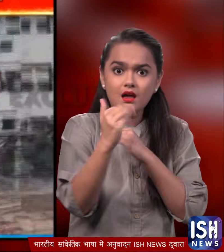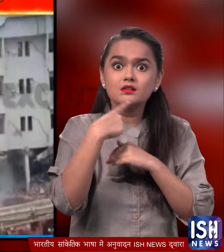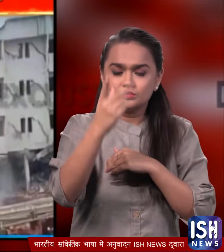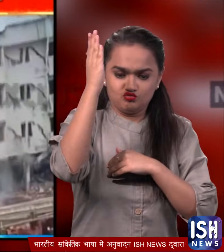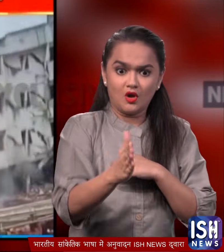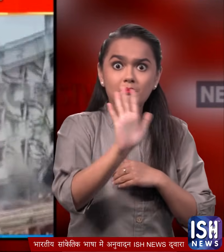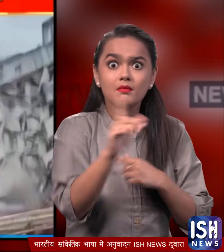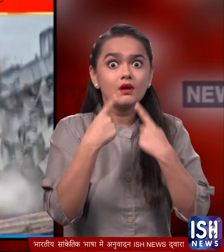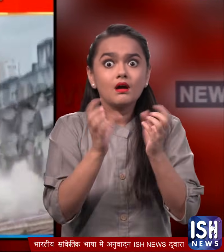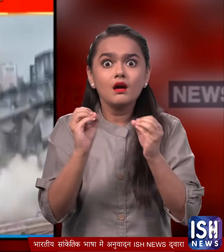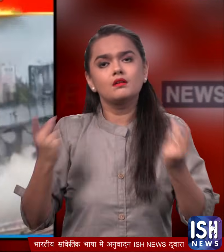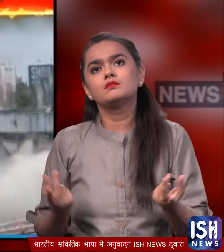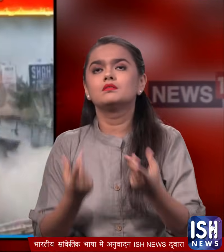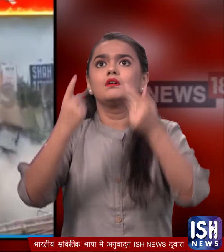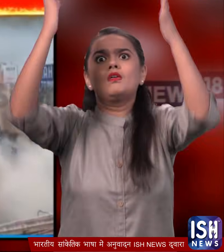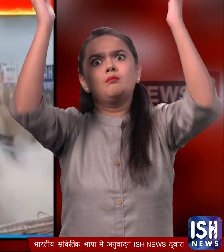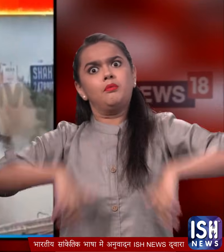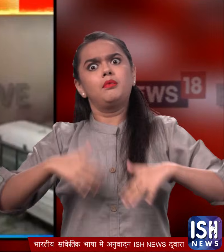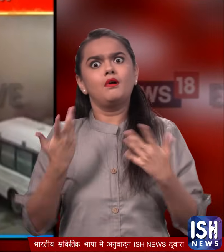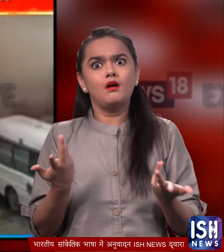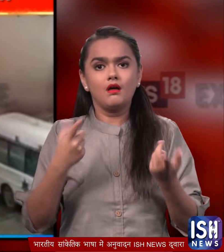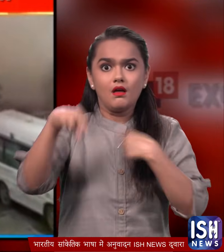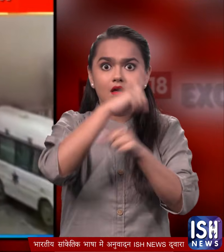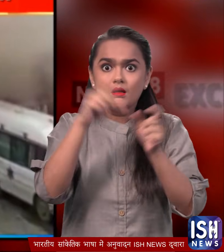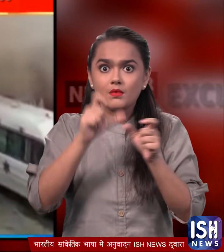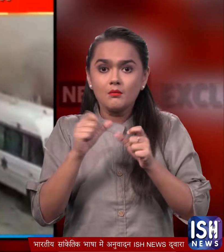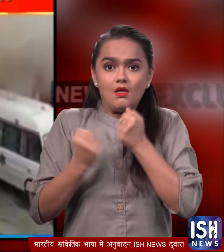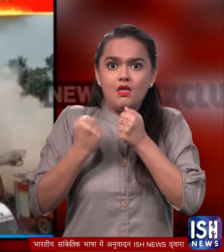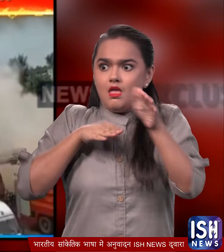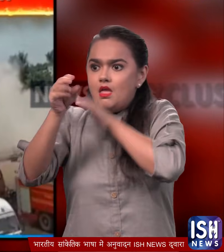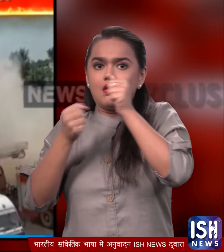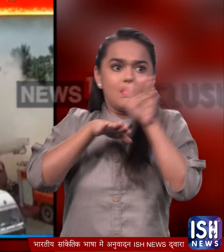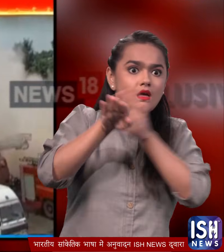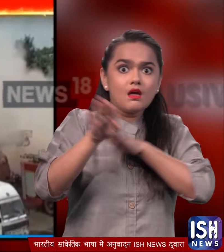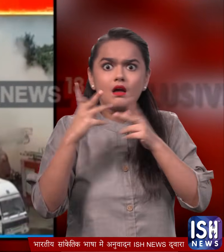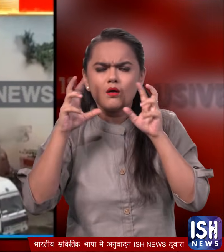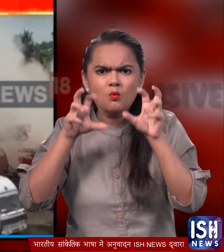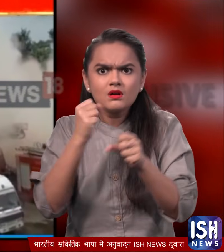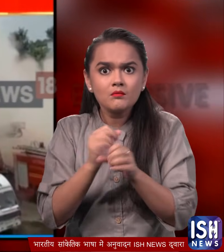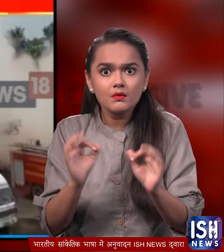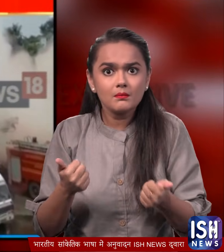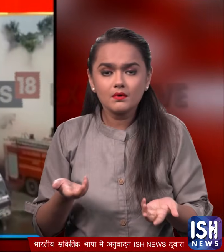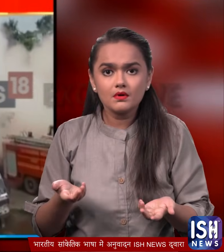रोका गया, जबकि इमारत गिरा दी गई, जिससे वहां धुंध सी छा गई और लोग इधर उधर भागने लगे।